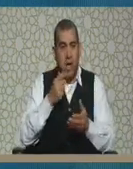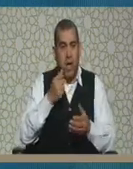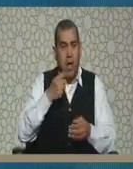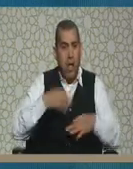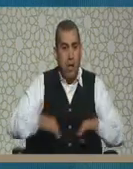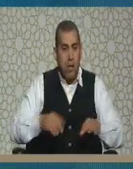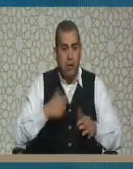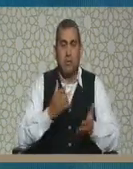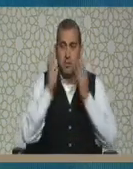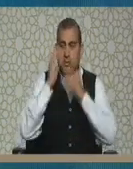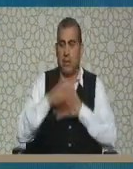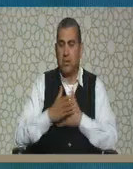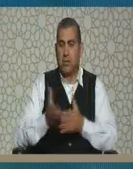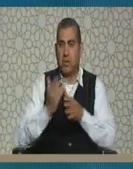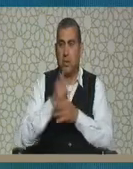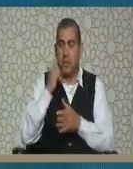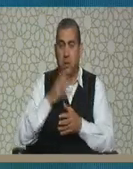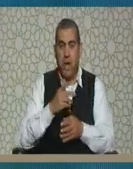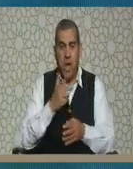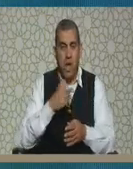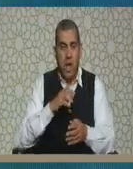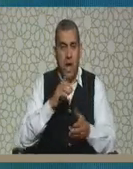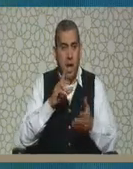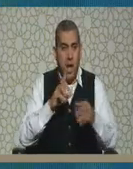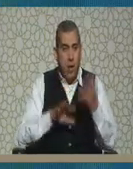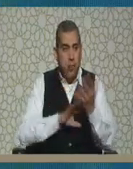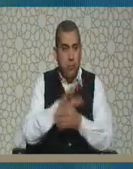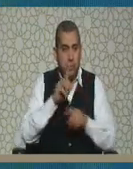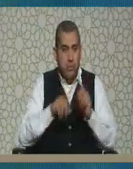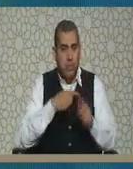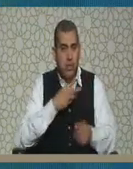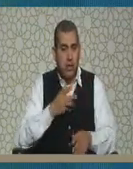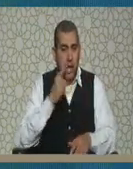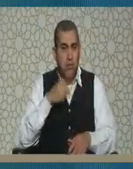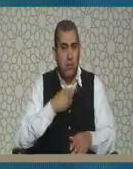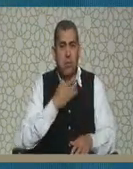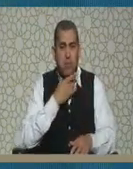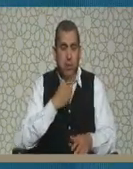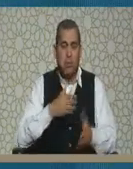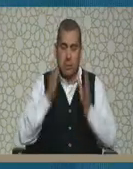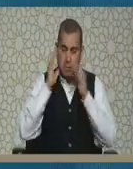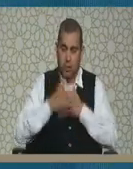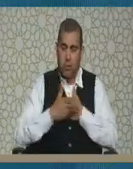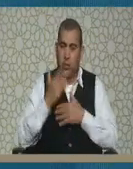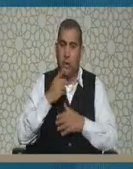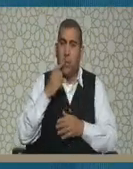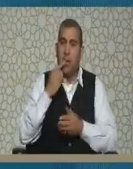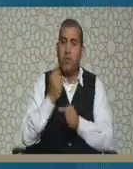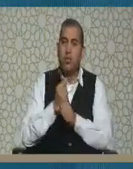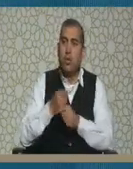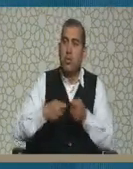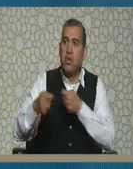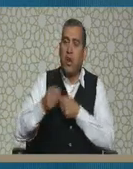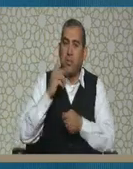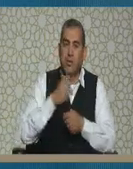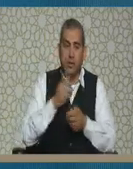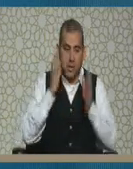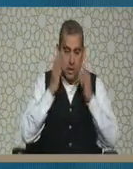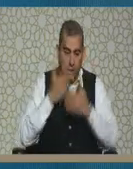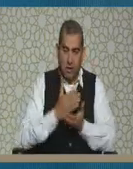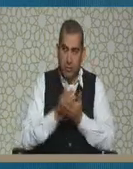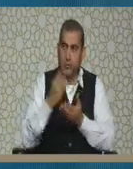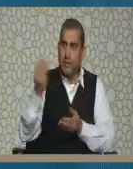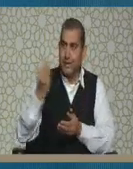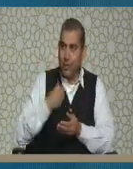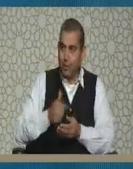في علاقته بالناس فيشعر ان هو فارغ لكن لما يعبد الله سبحانه وتعالى عباده الحب